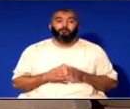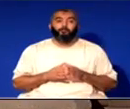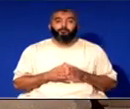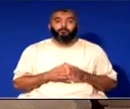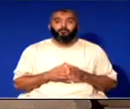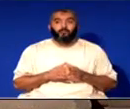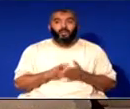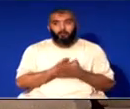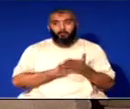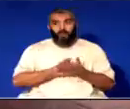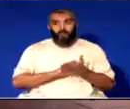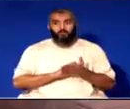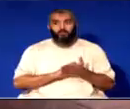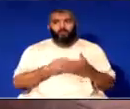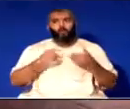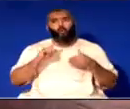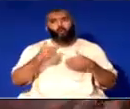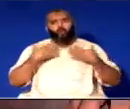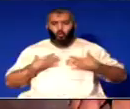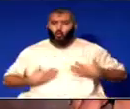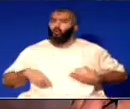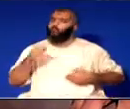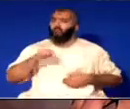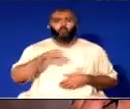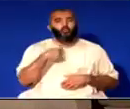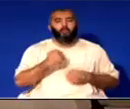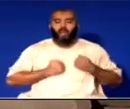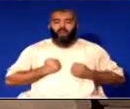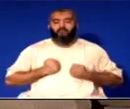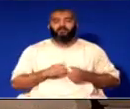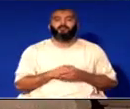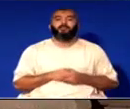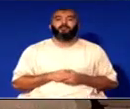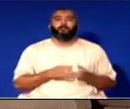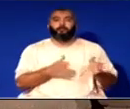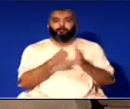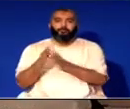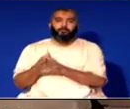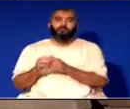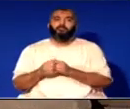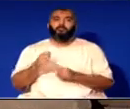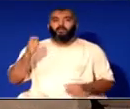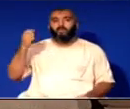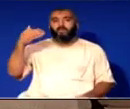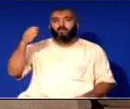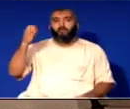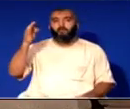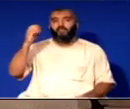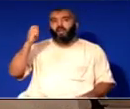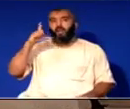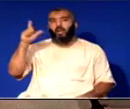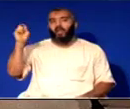الله وعفوا العباس، الباقي البدن أكيد دلوا لها. نعم عفوا. أمت الله من سيدي بالعباس شيخنا تقول لك نصلي قيام الليل